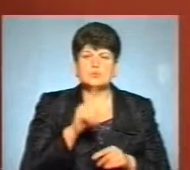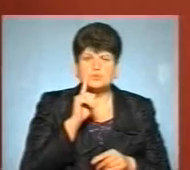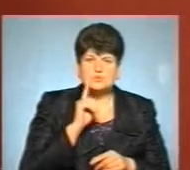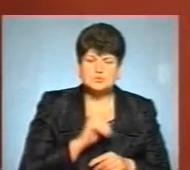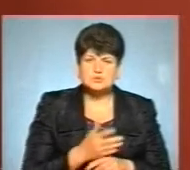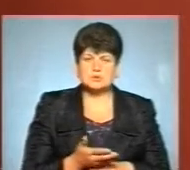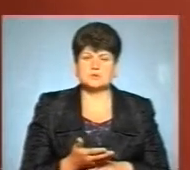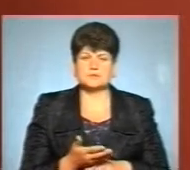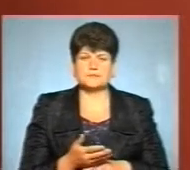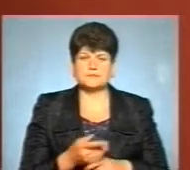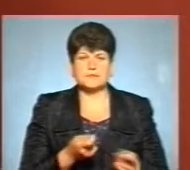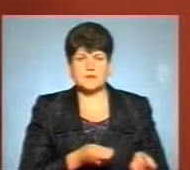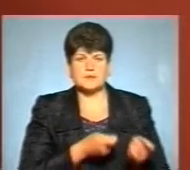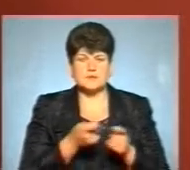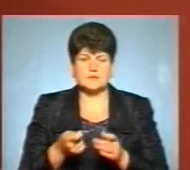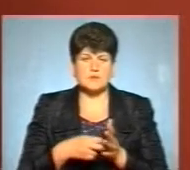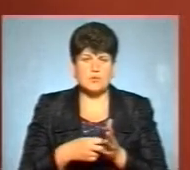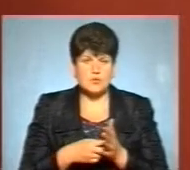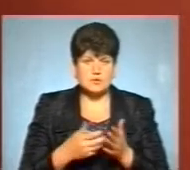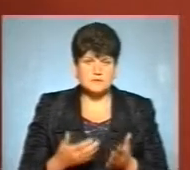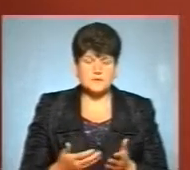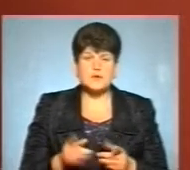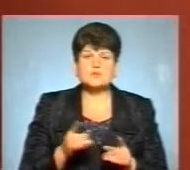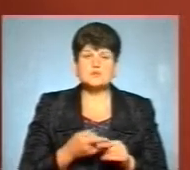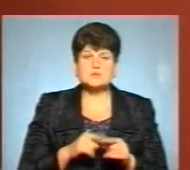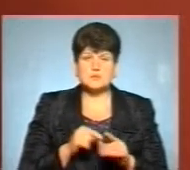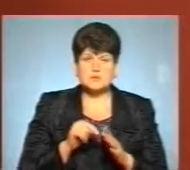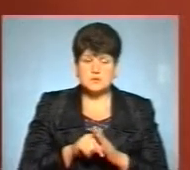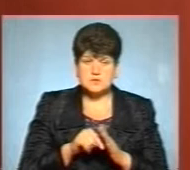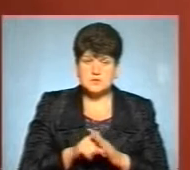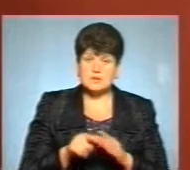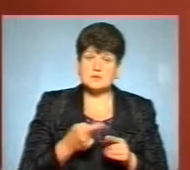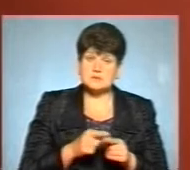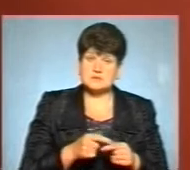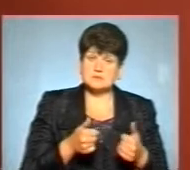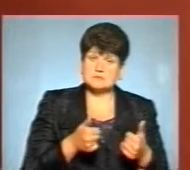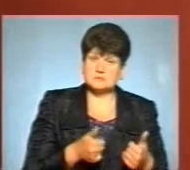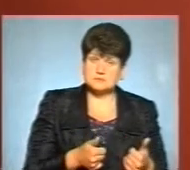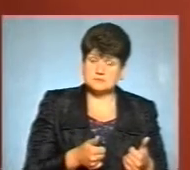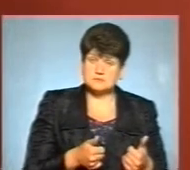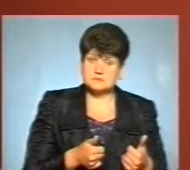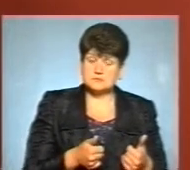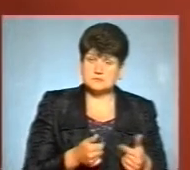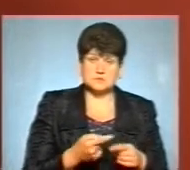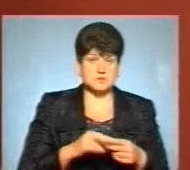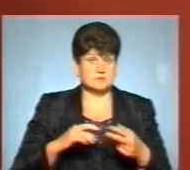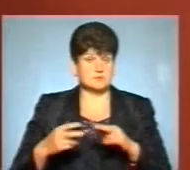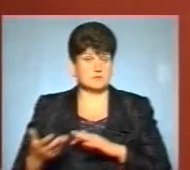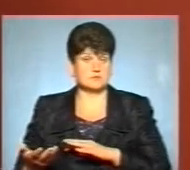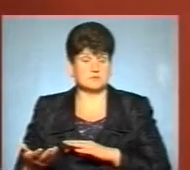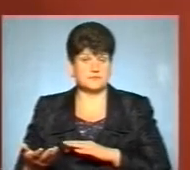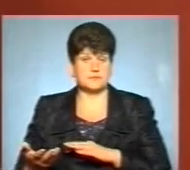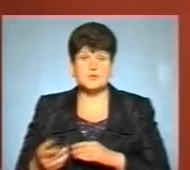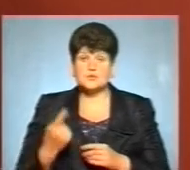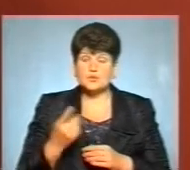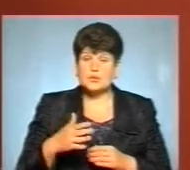завдяки доставкам пошти. Що це означає? Тобто це хороша тенденція чи навпаки? З однієї сторони,